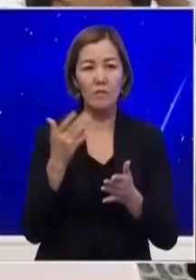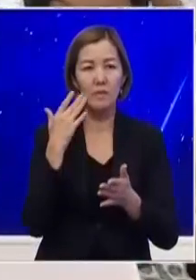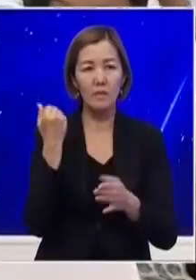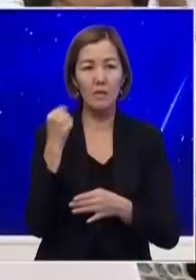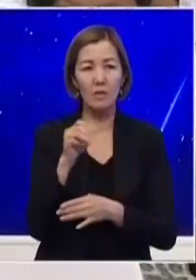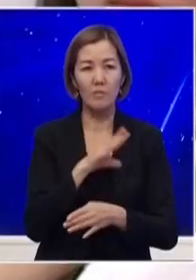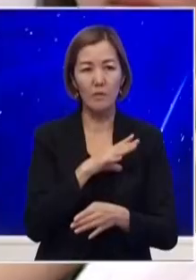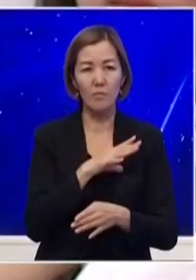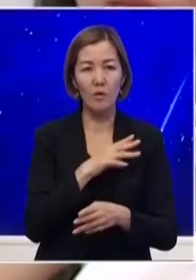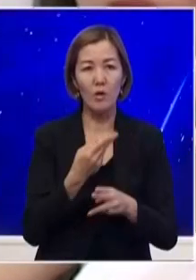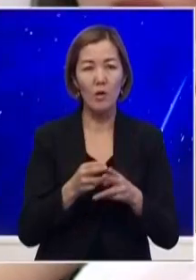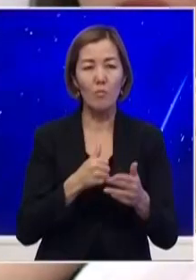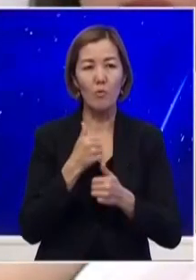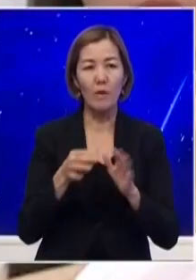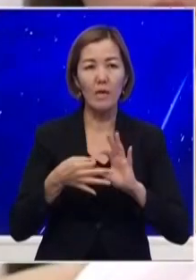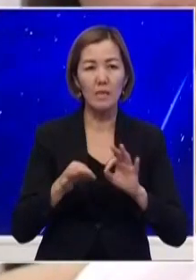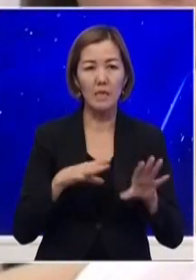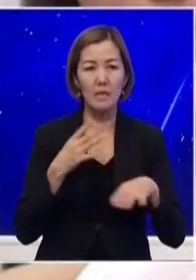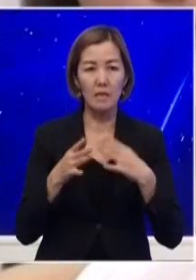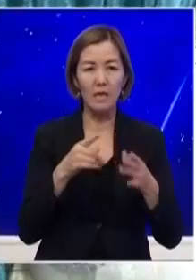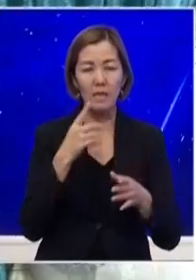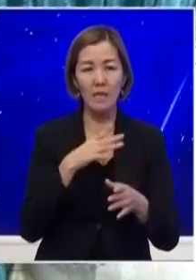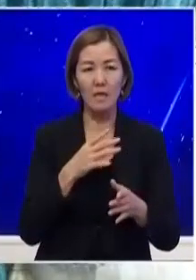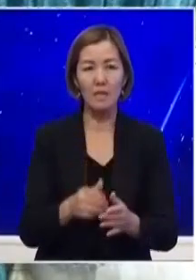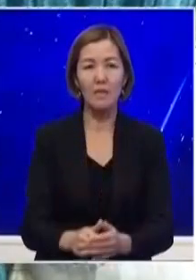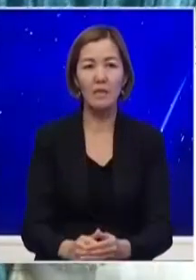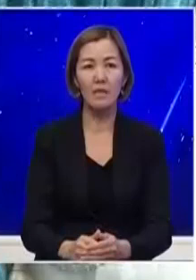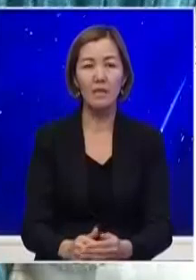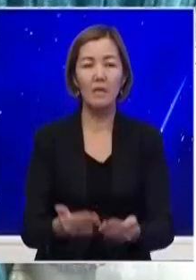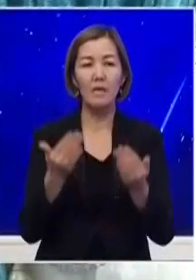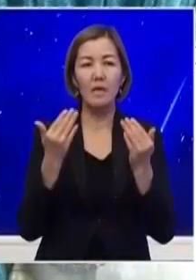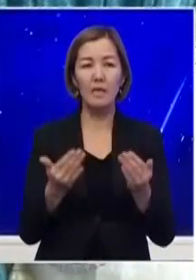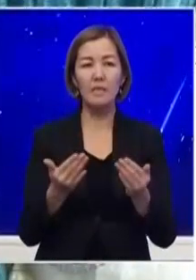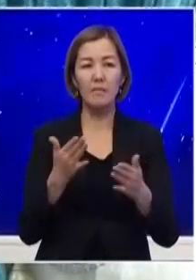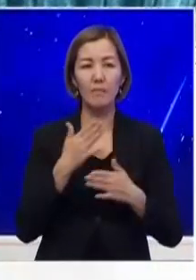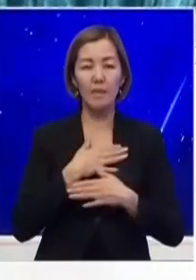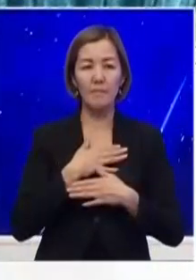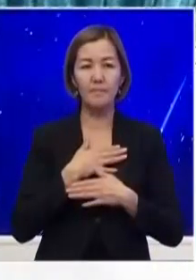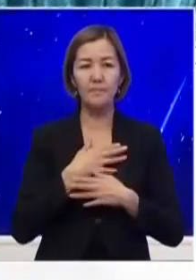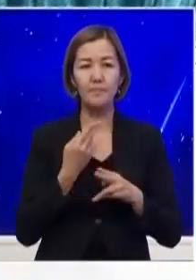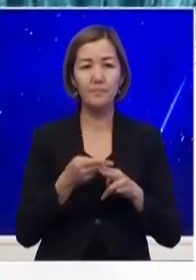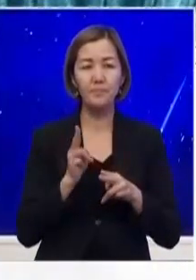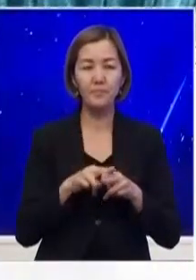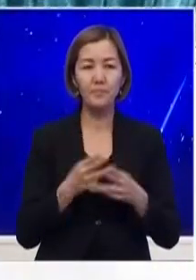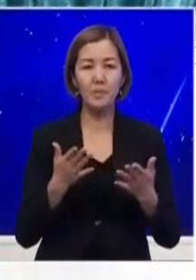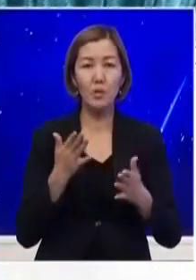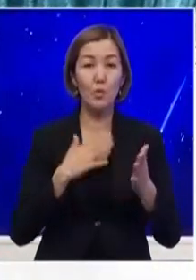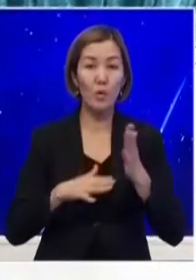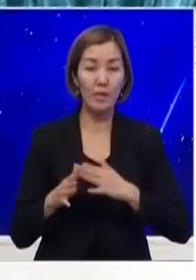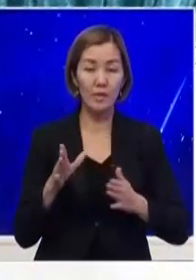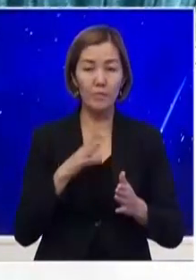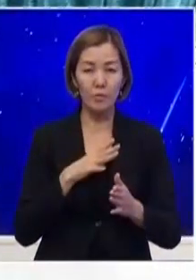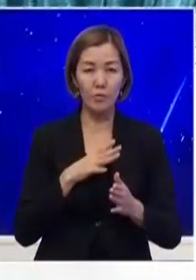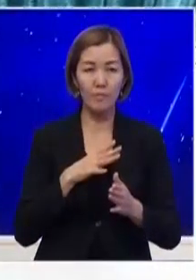ие болыпты. Бұл байқауға да тыңғылықты дайындалғанын айтады. Енді қазір мен тіпті өзімнің қуанышымды сөзбен